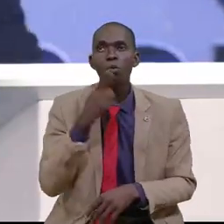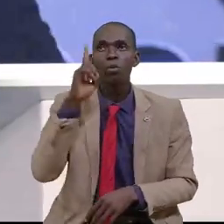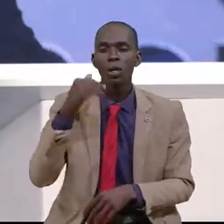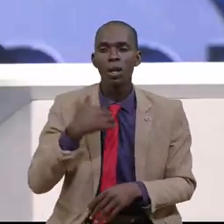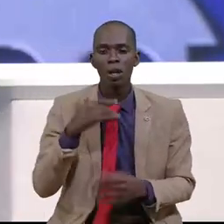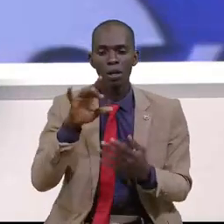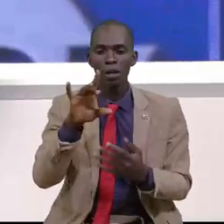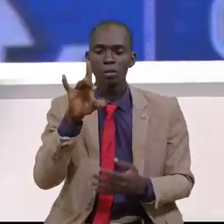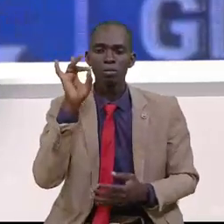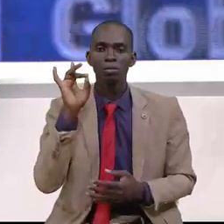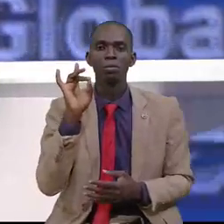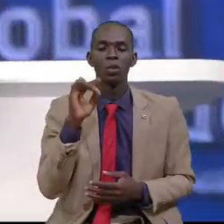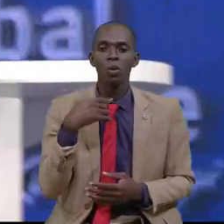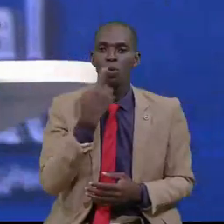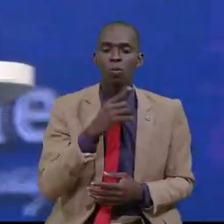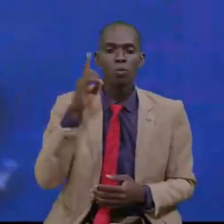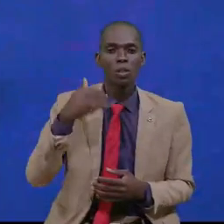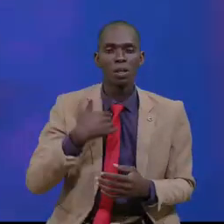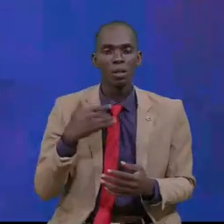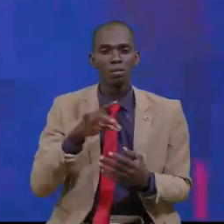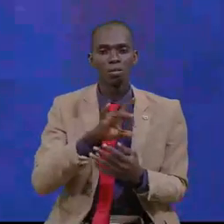établi héritier,